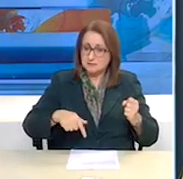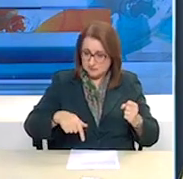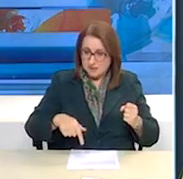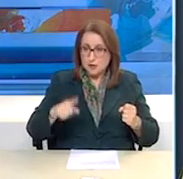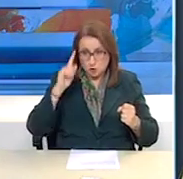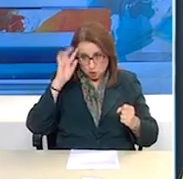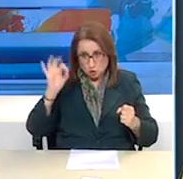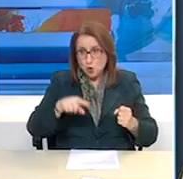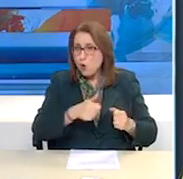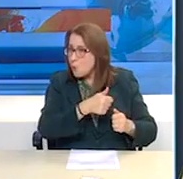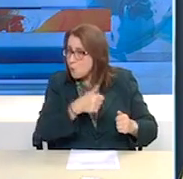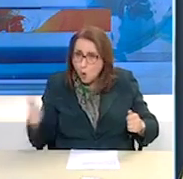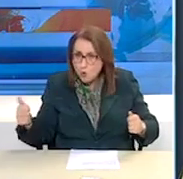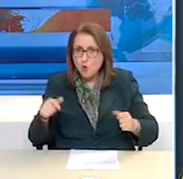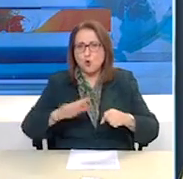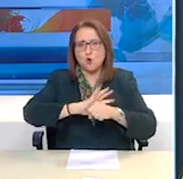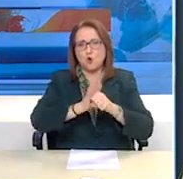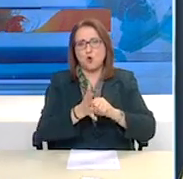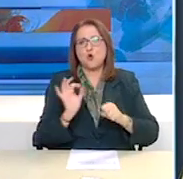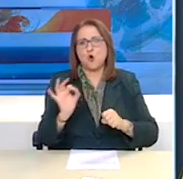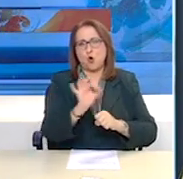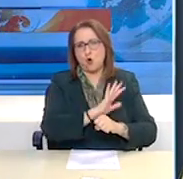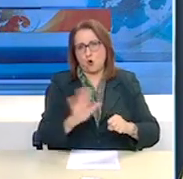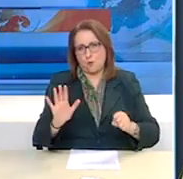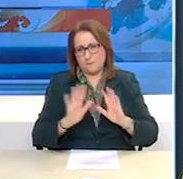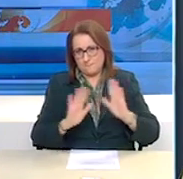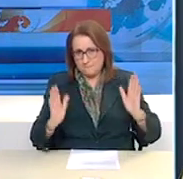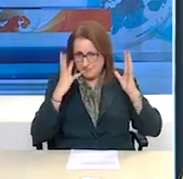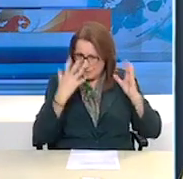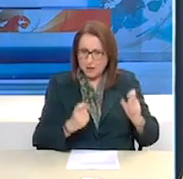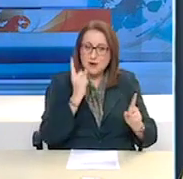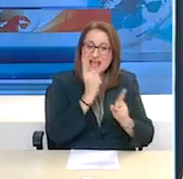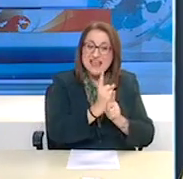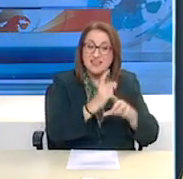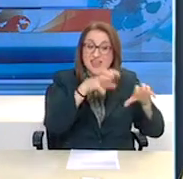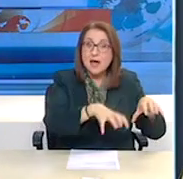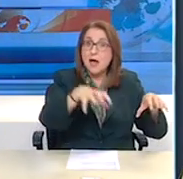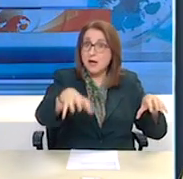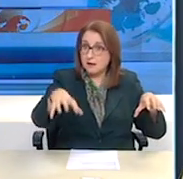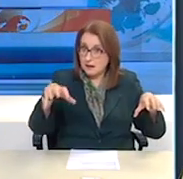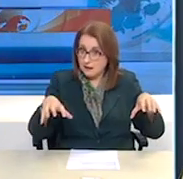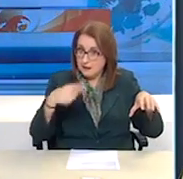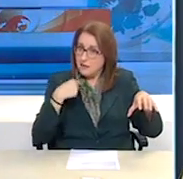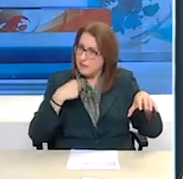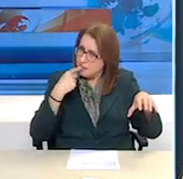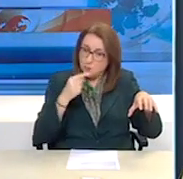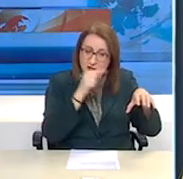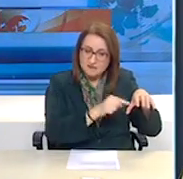να είναι κέντρα υγείας αποκλειστικά για COVID, όλα τα άλλα κέντρα υγείας προσφέρουν κανονικά τις υπηρεσίες υγείας και μάλιστα έχουμε πει